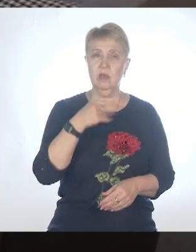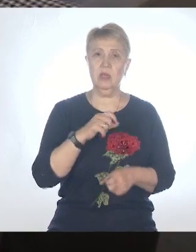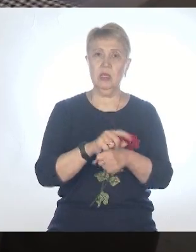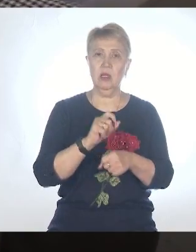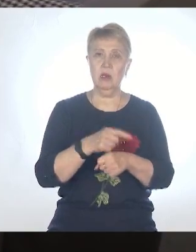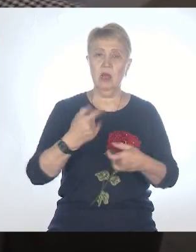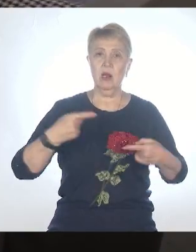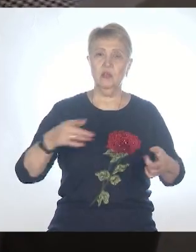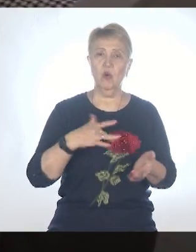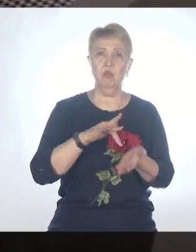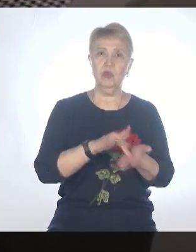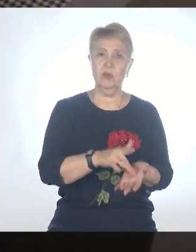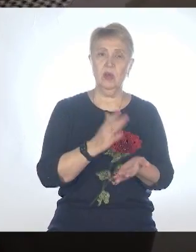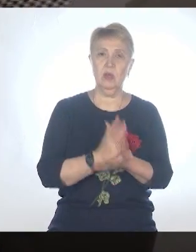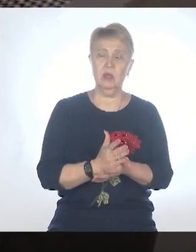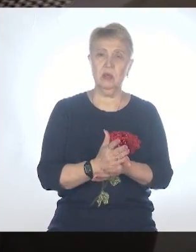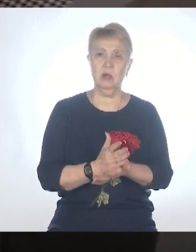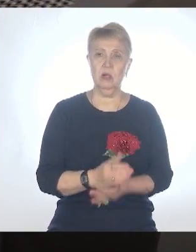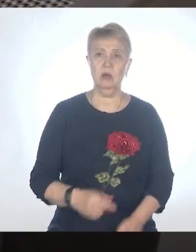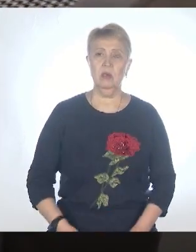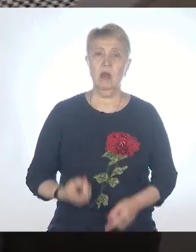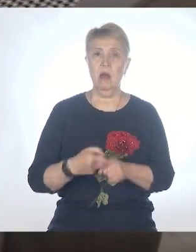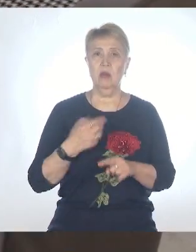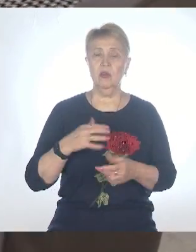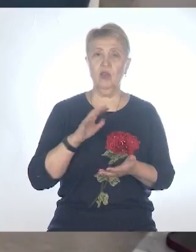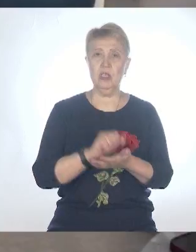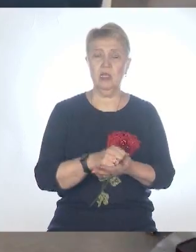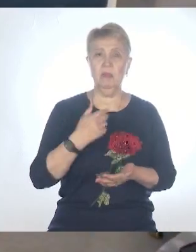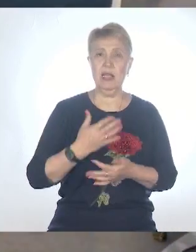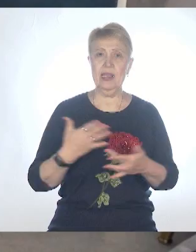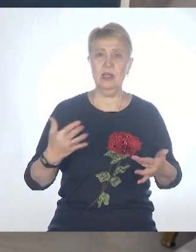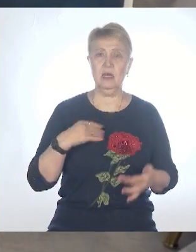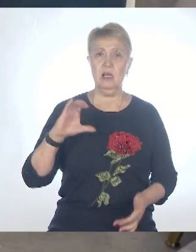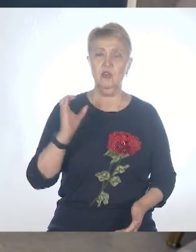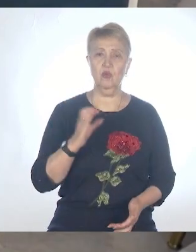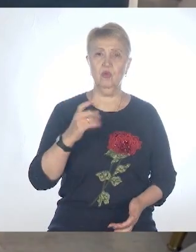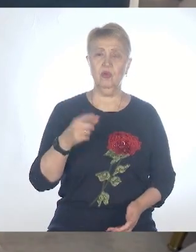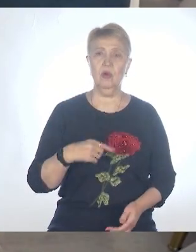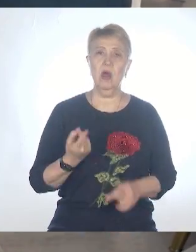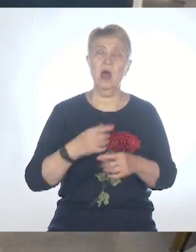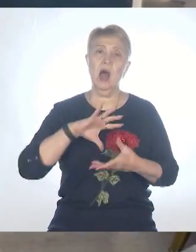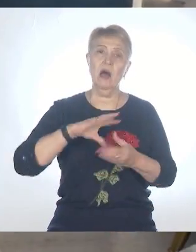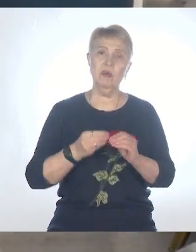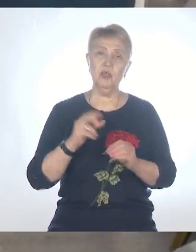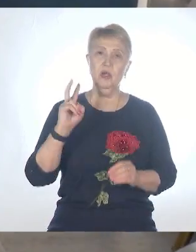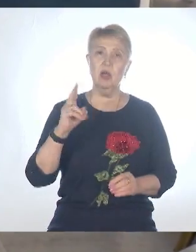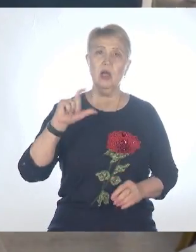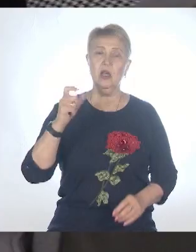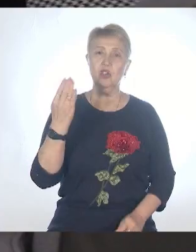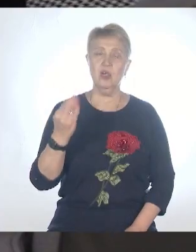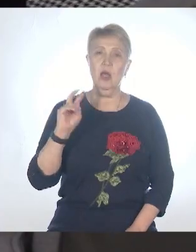путешествия. То есть эта операция занимает несколько секунд? Да, это очень быстро и легко. Вообще кэшбэк придуман именно для